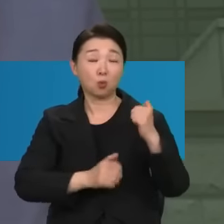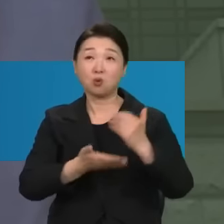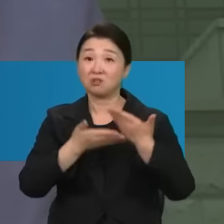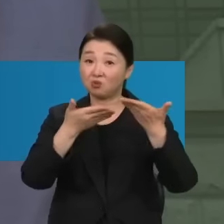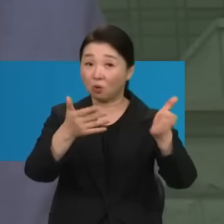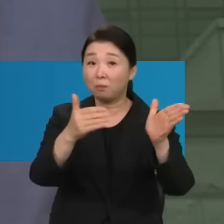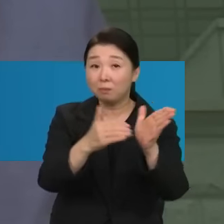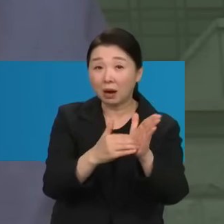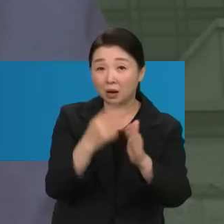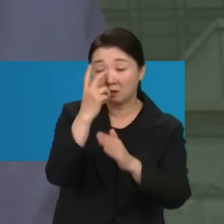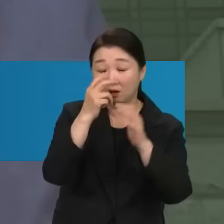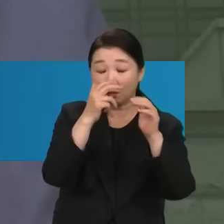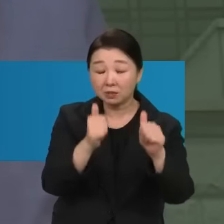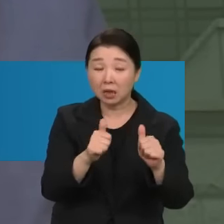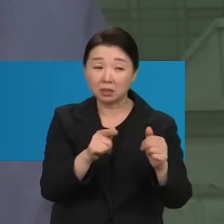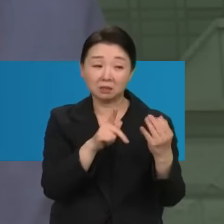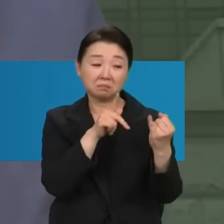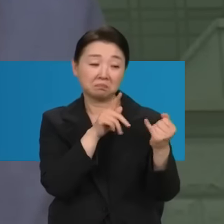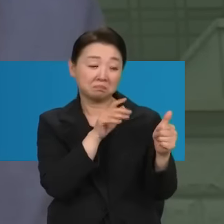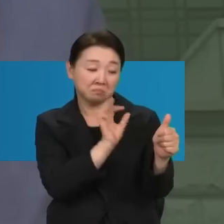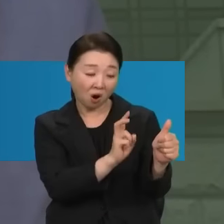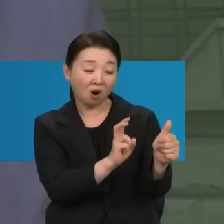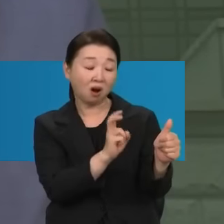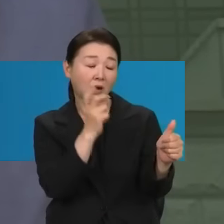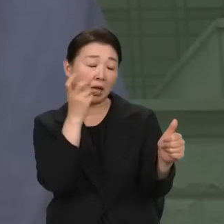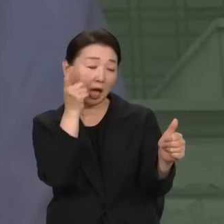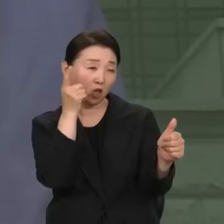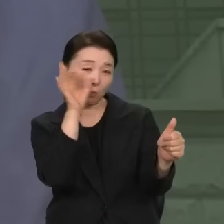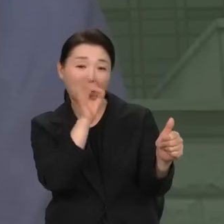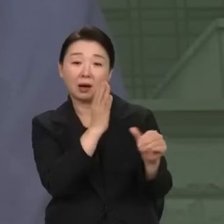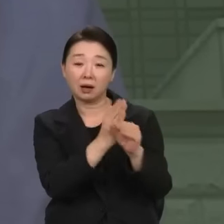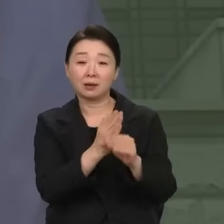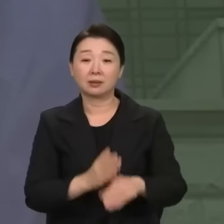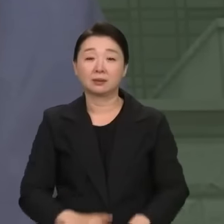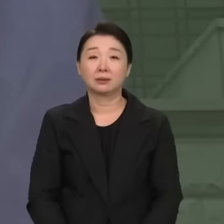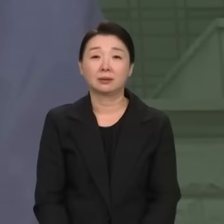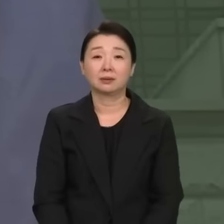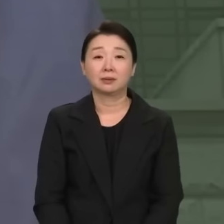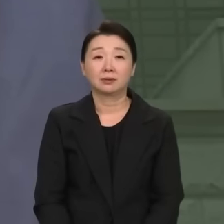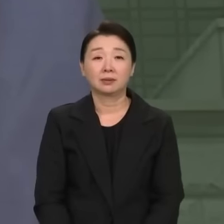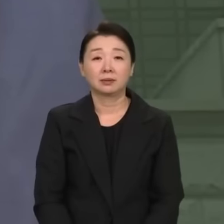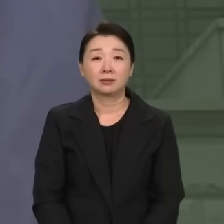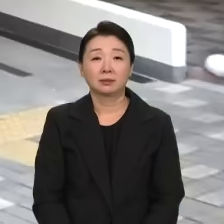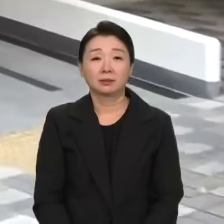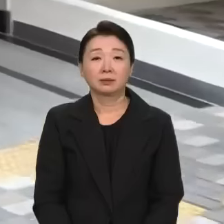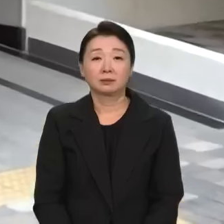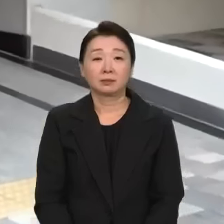받았고 검찰은 여전히 명 씨의 휴대전화를 찾고 있습니다. 이한계 기자입니다.